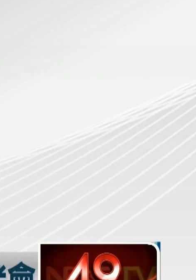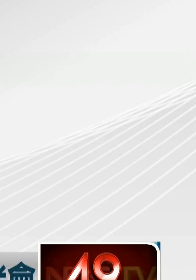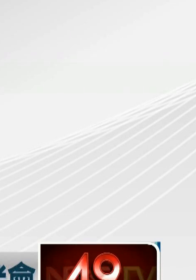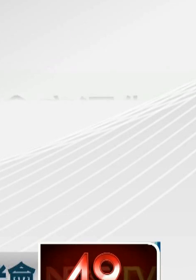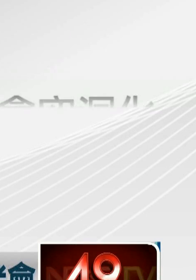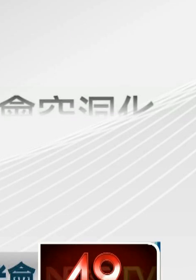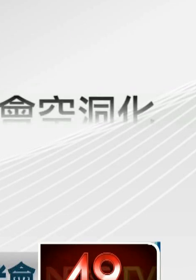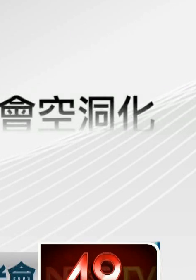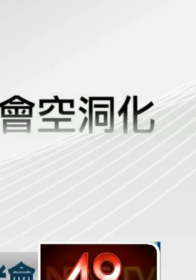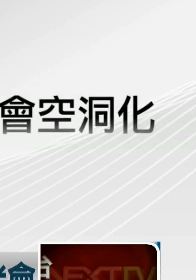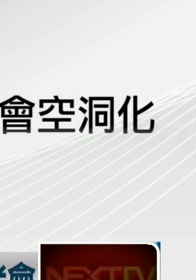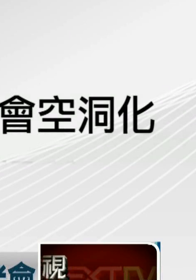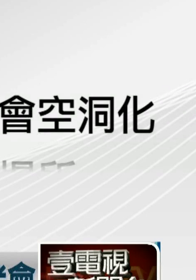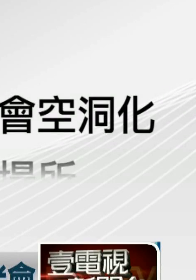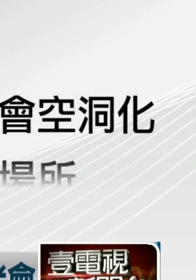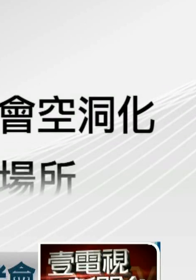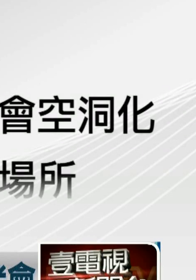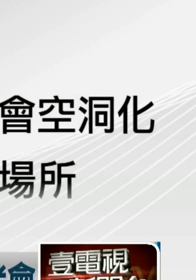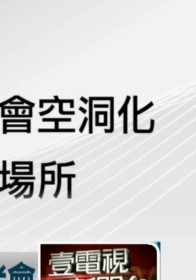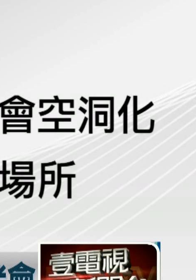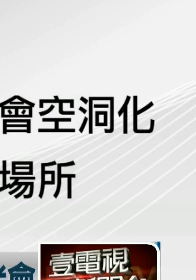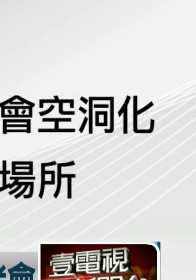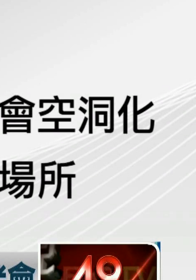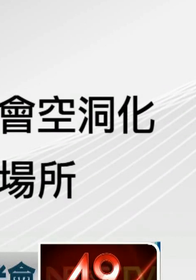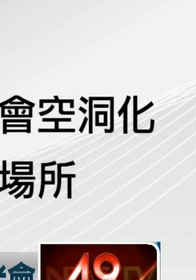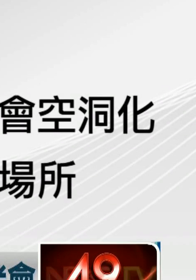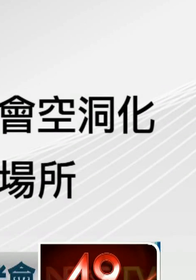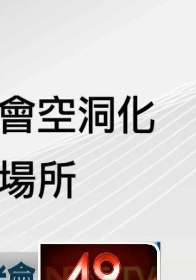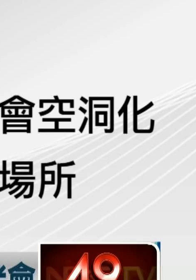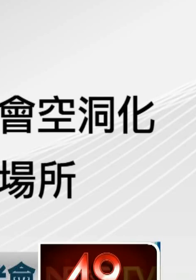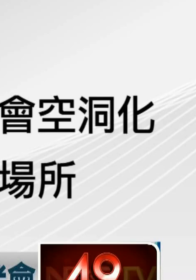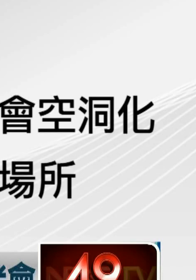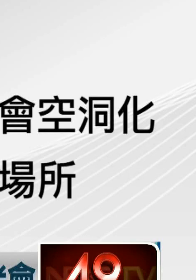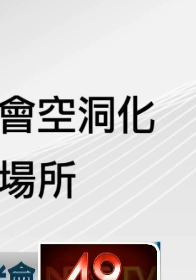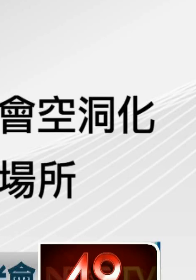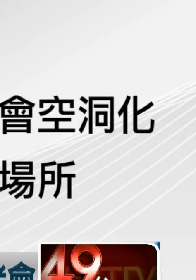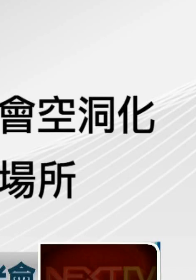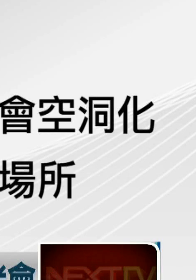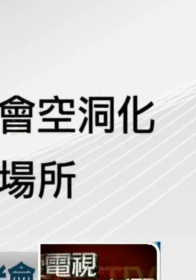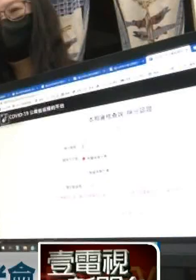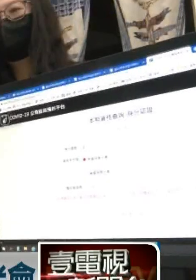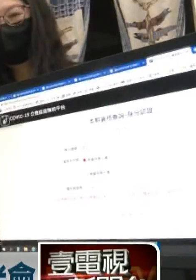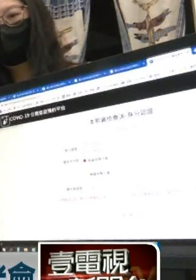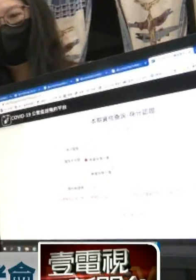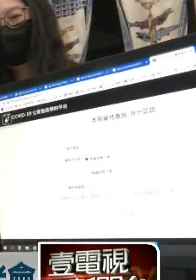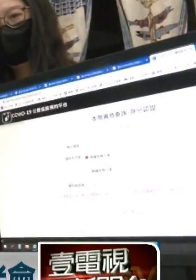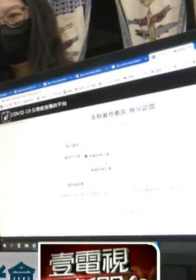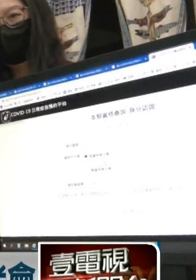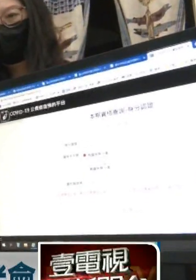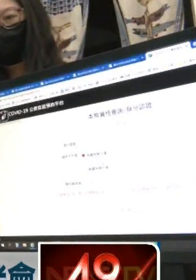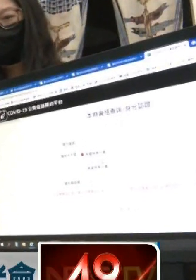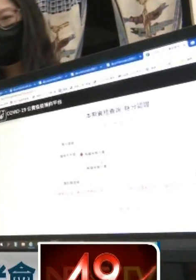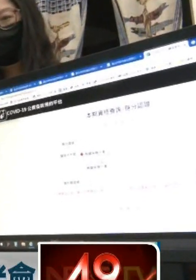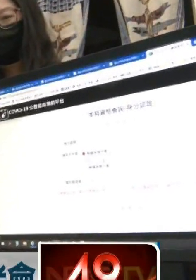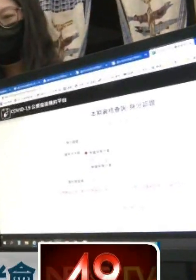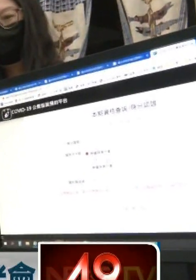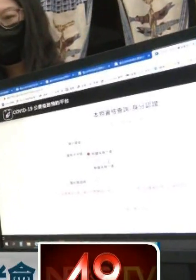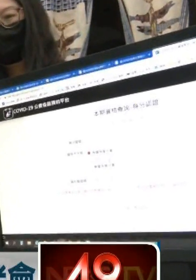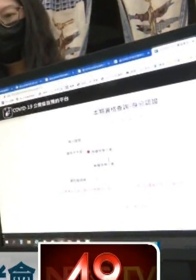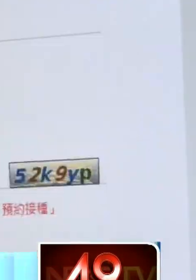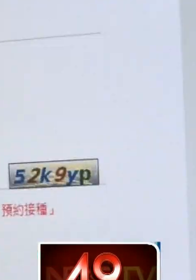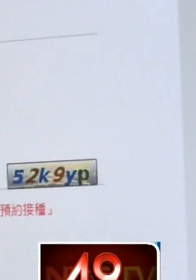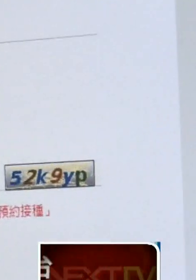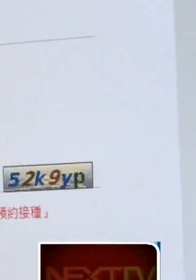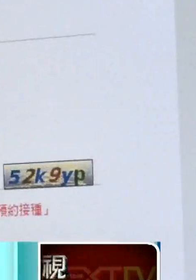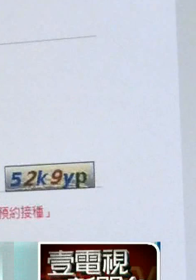时中眷恋，导致指挥中心记者会空洞化，索性直接假日停开。 对，等下10点就可以帮你预约。 不